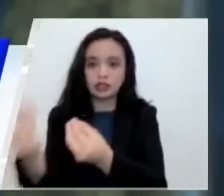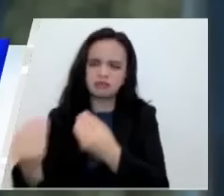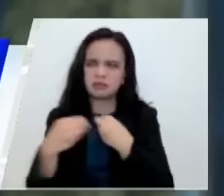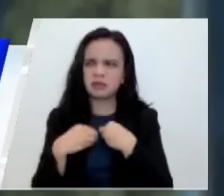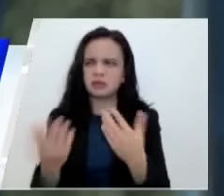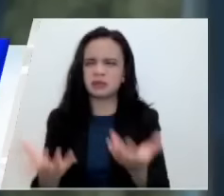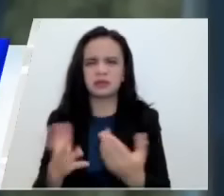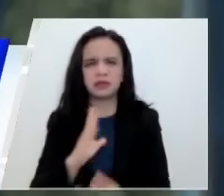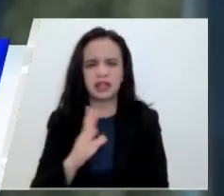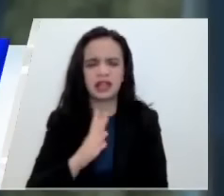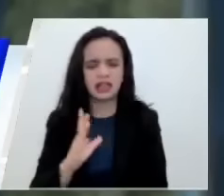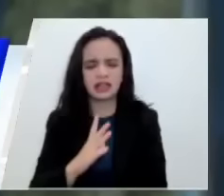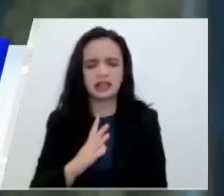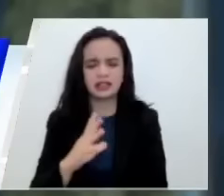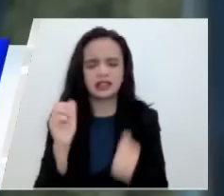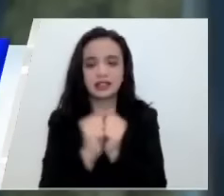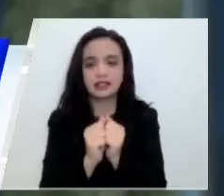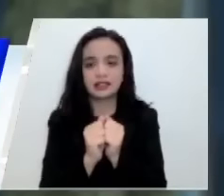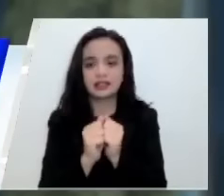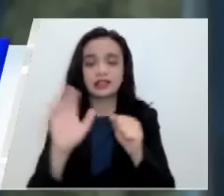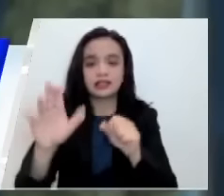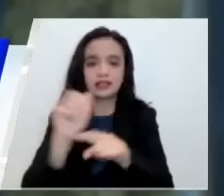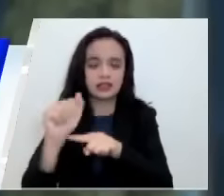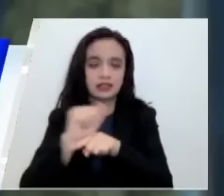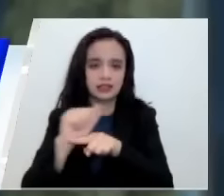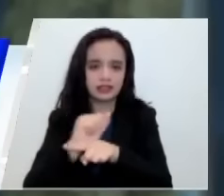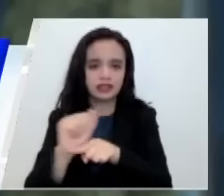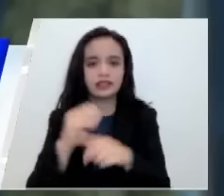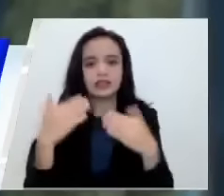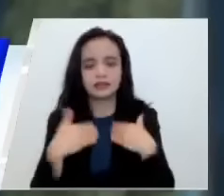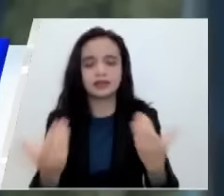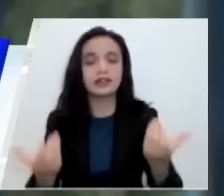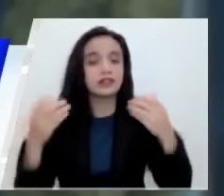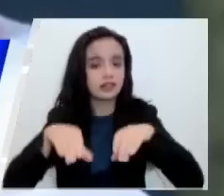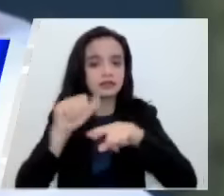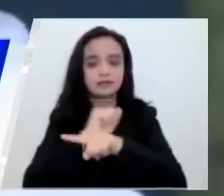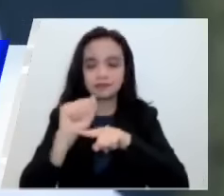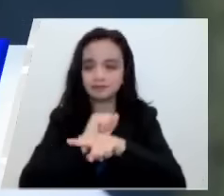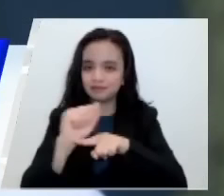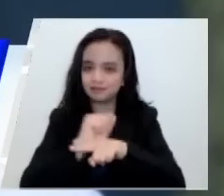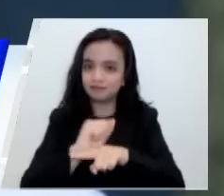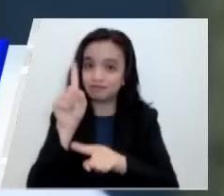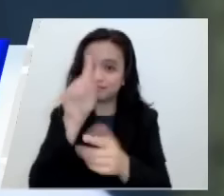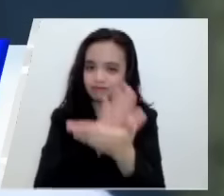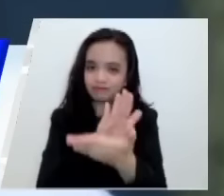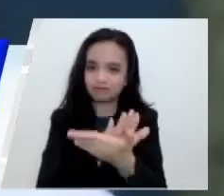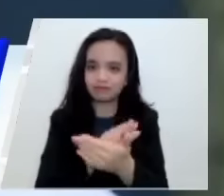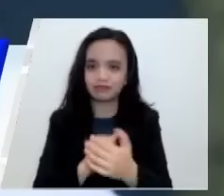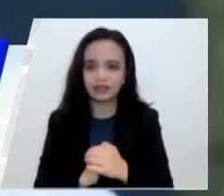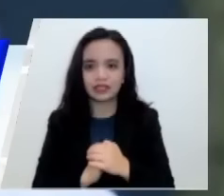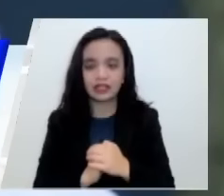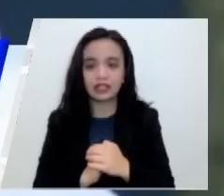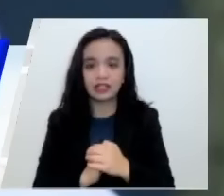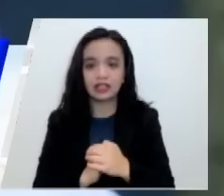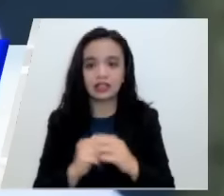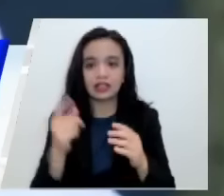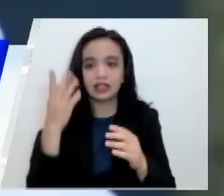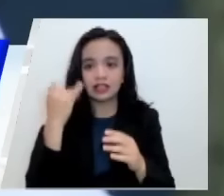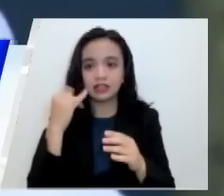sasama na lang kami sa training mo. So nagkaroon ako ng chance na mag-training sa isang school. Lagi akong may kasama pagka